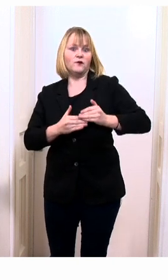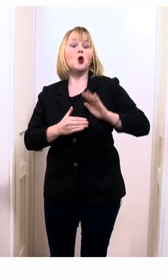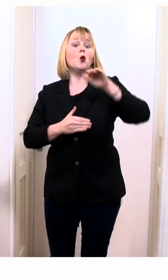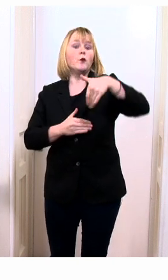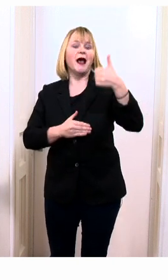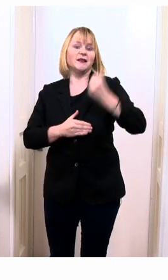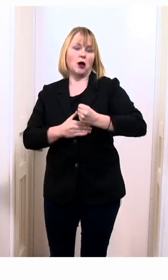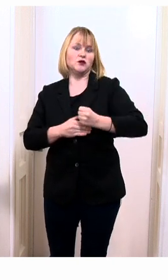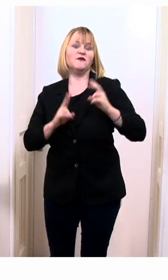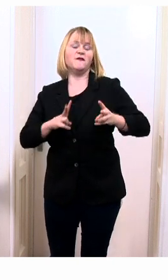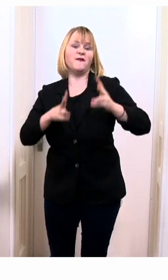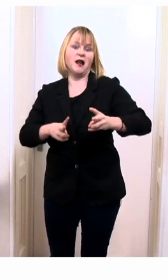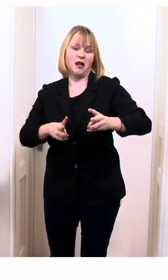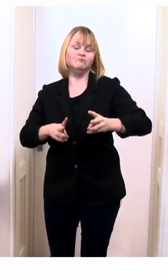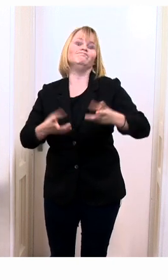verzeichnen waren.